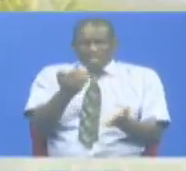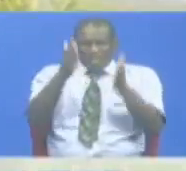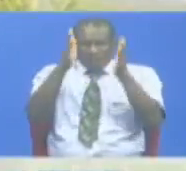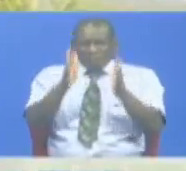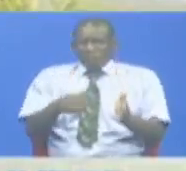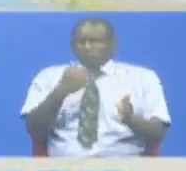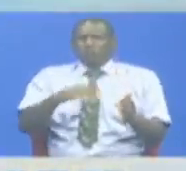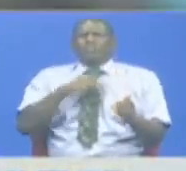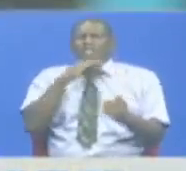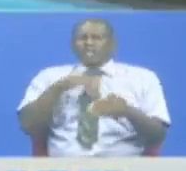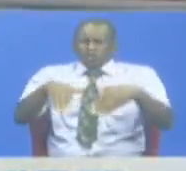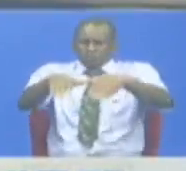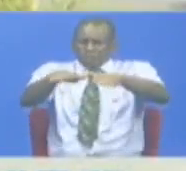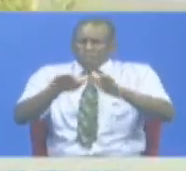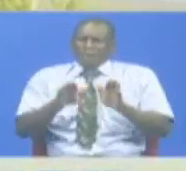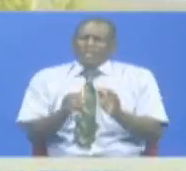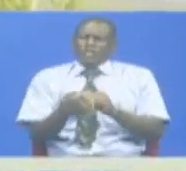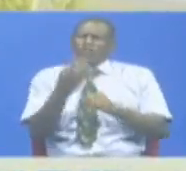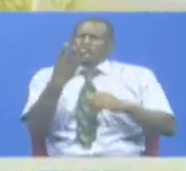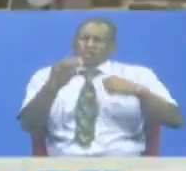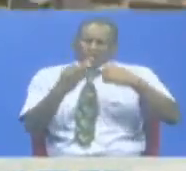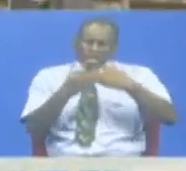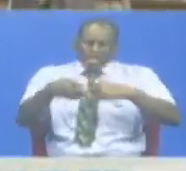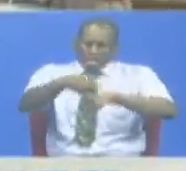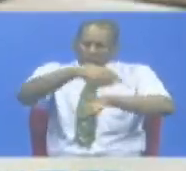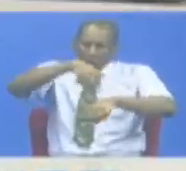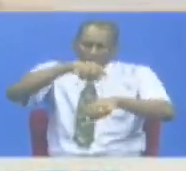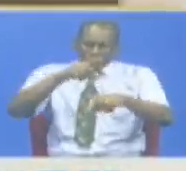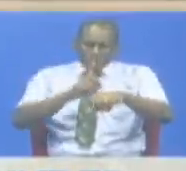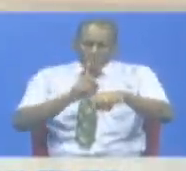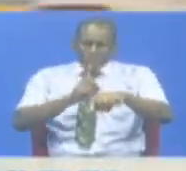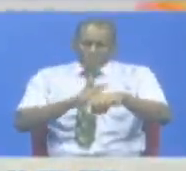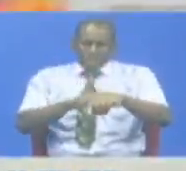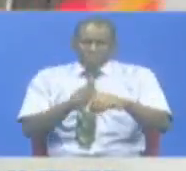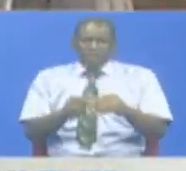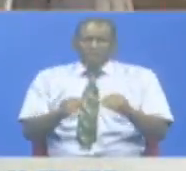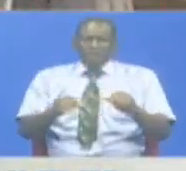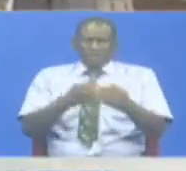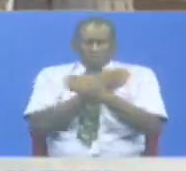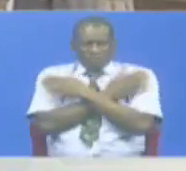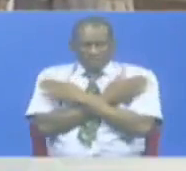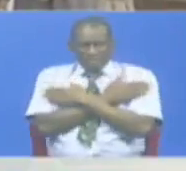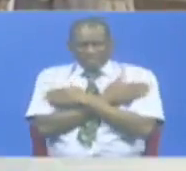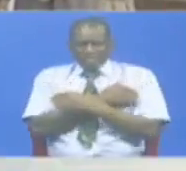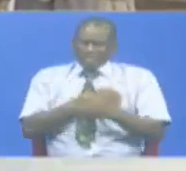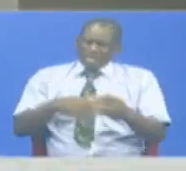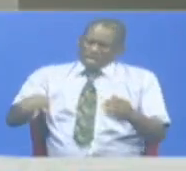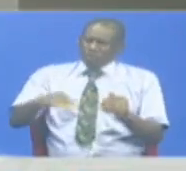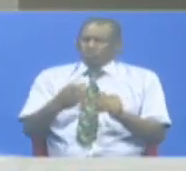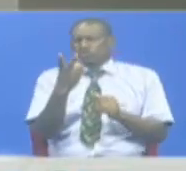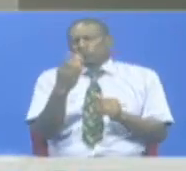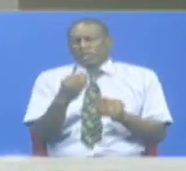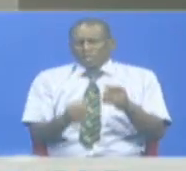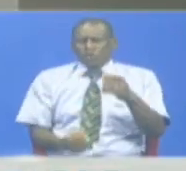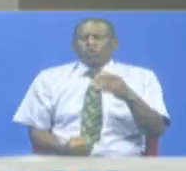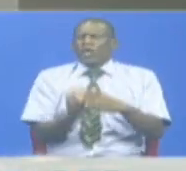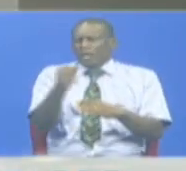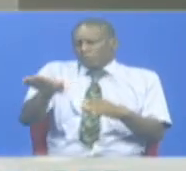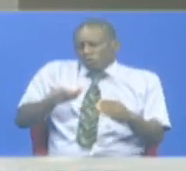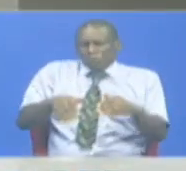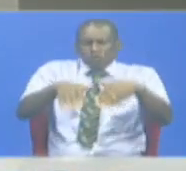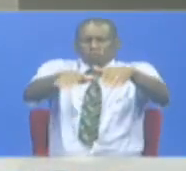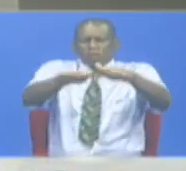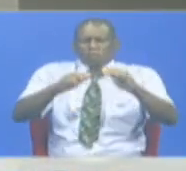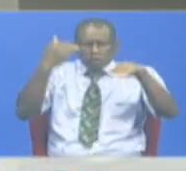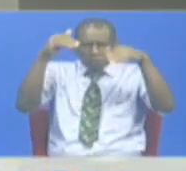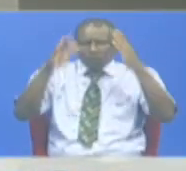atakayefariki azikwe chini ya saa 48, jamaa na marafiki wasiozidi 20 waliamkia kumzika Profesa Mohammed